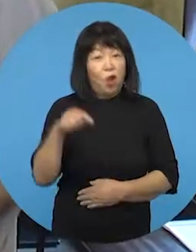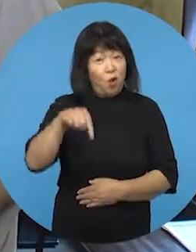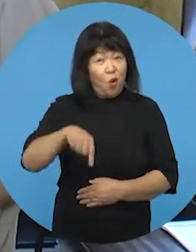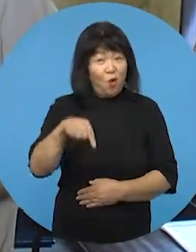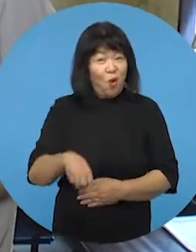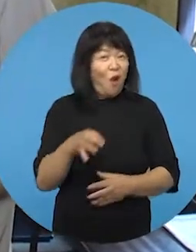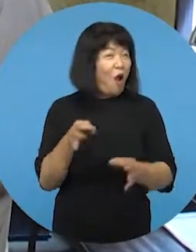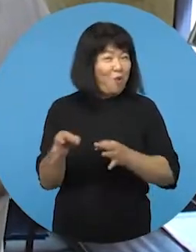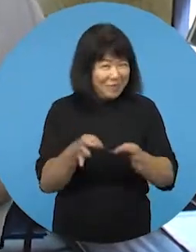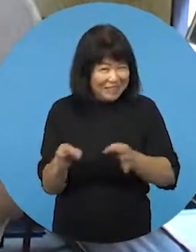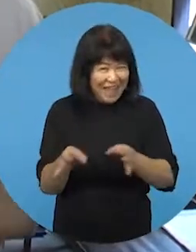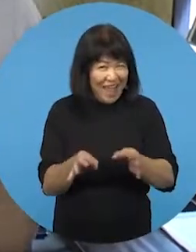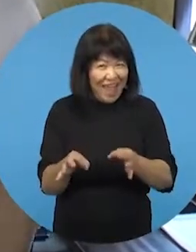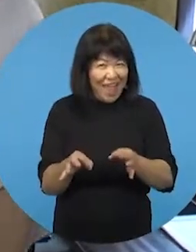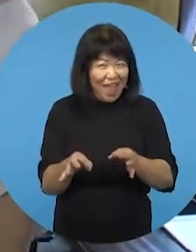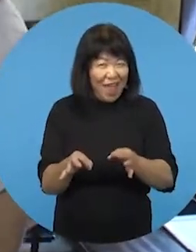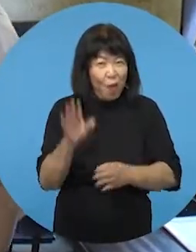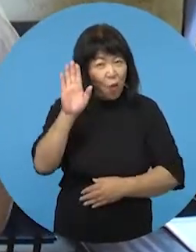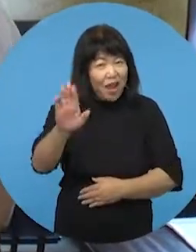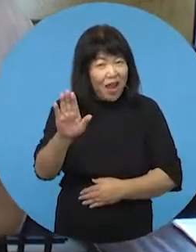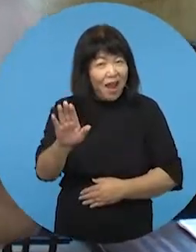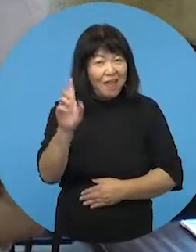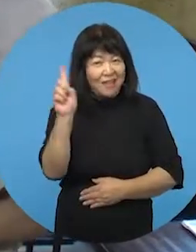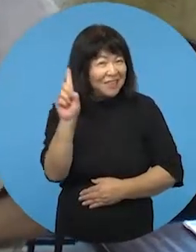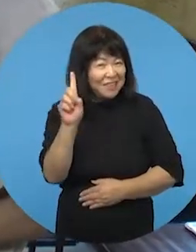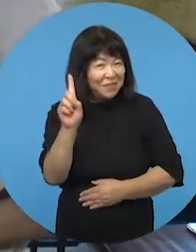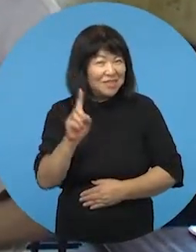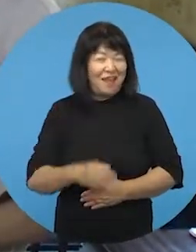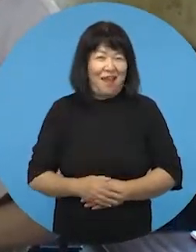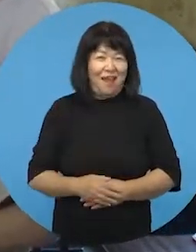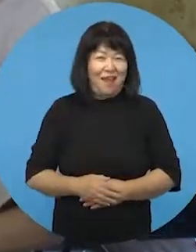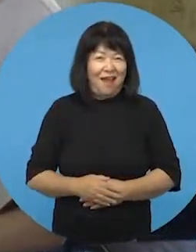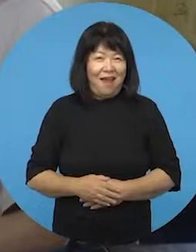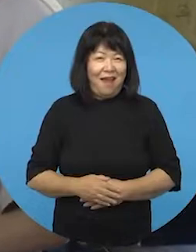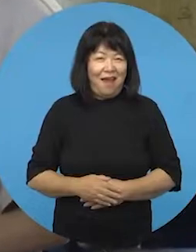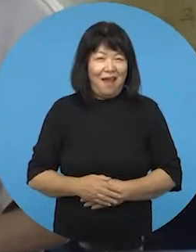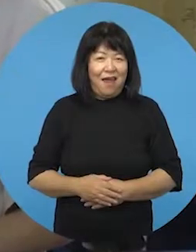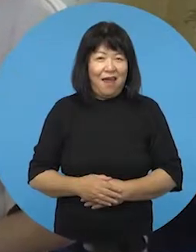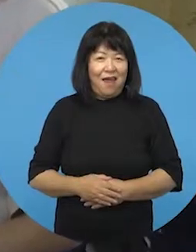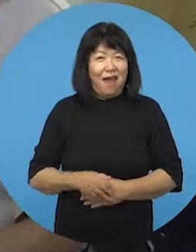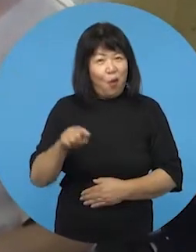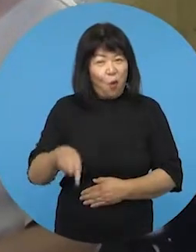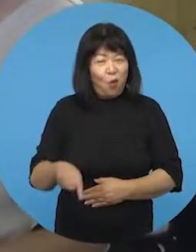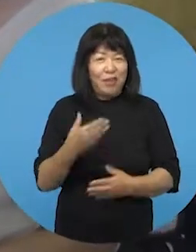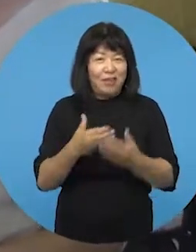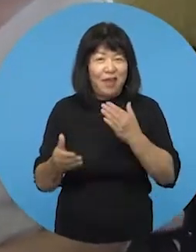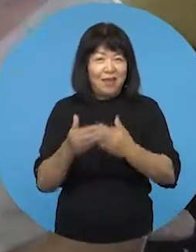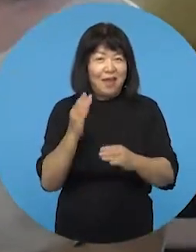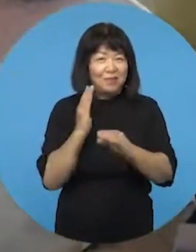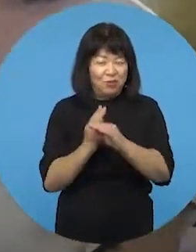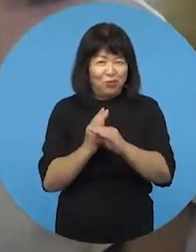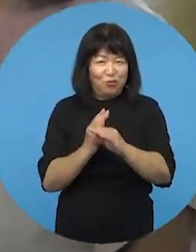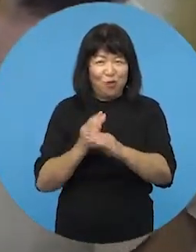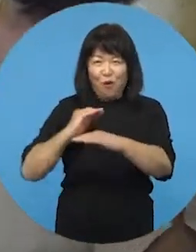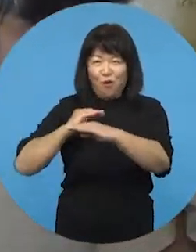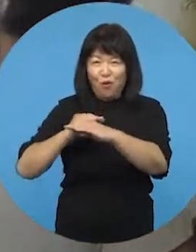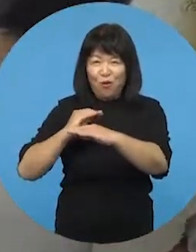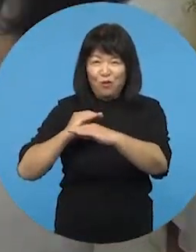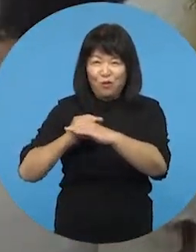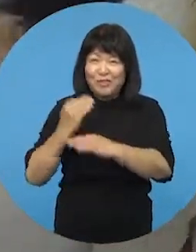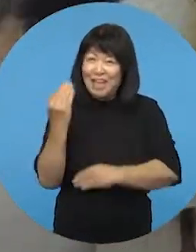お店の中に入ってきました。さあここからどんなことをしますか。 これからですね、安井ミートで体験をしている同学